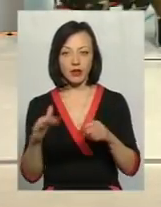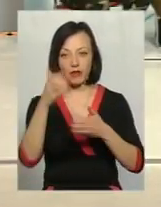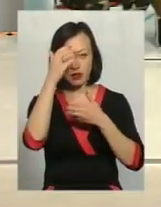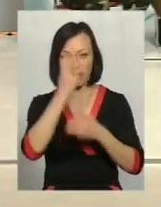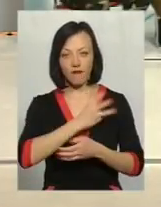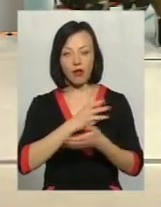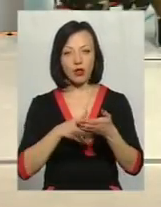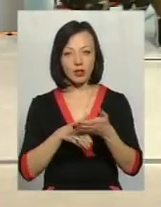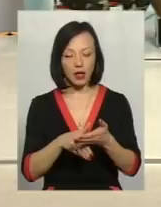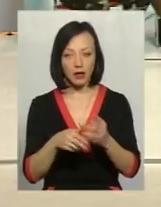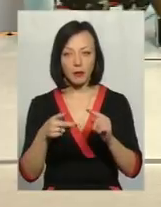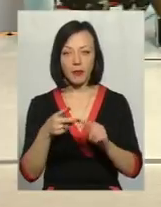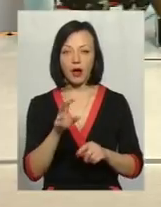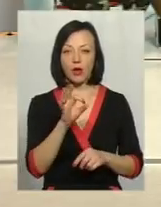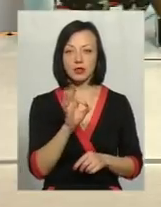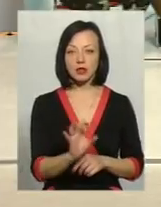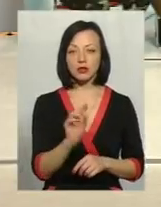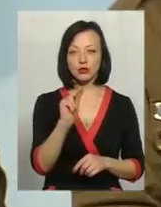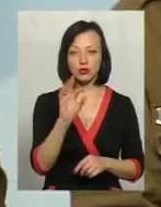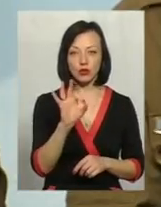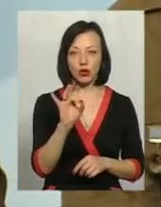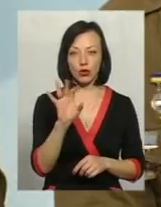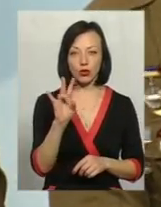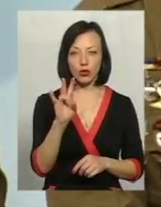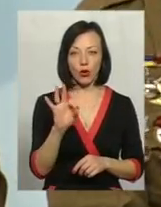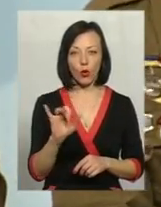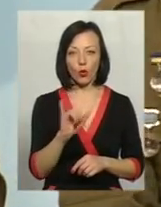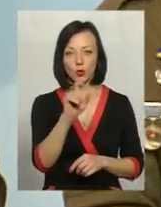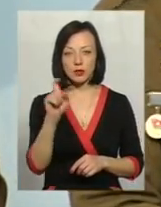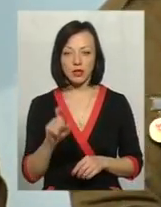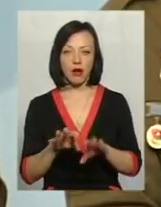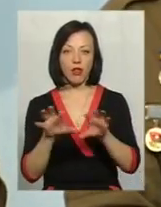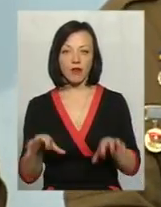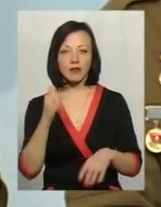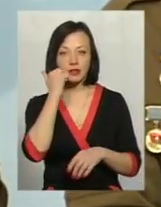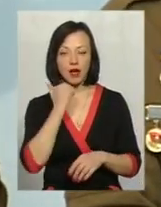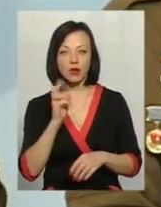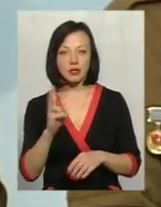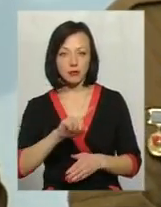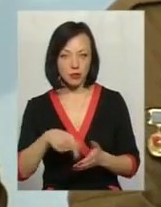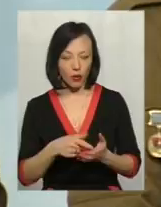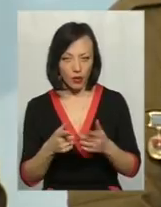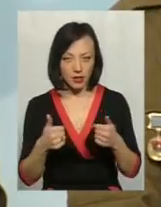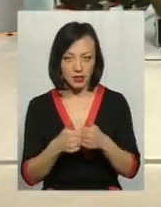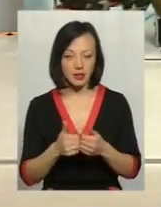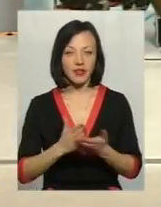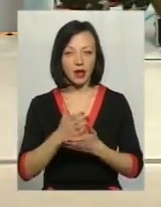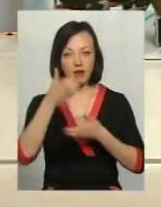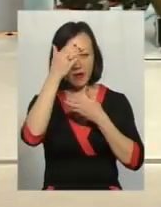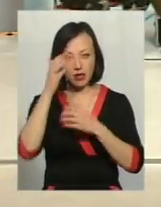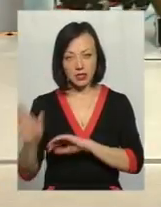волонтер. Олександр Чорноус, голова Старокостянтинівської міської організації ветеранів